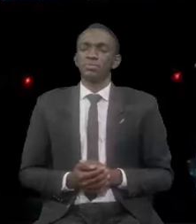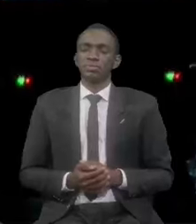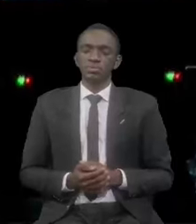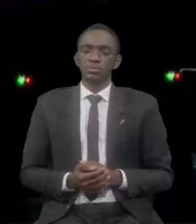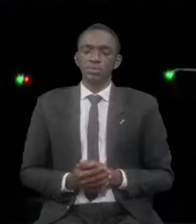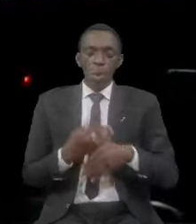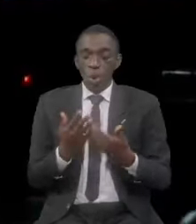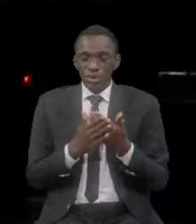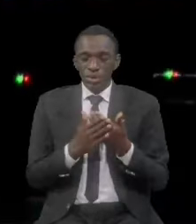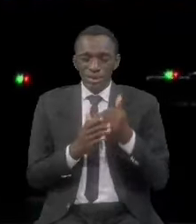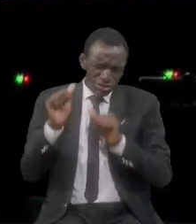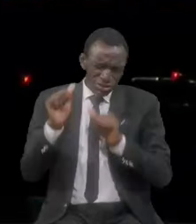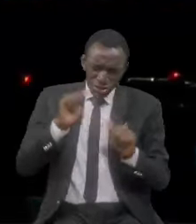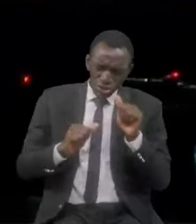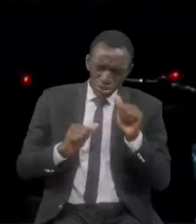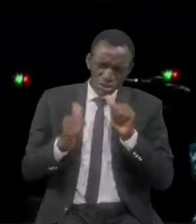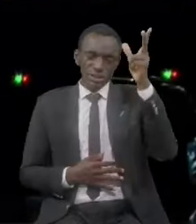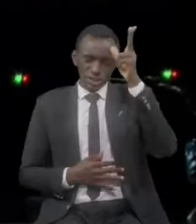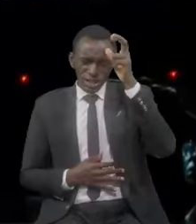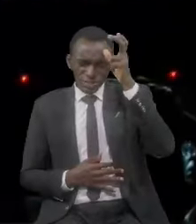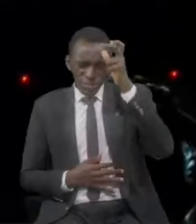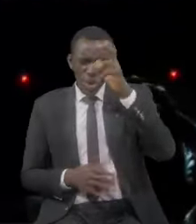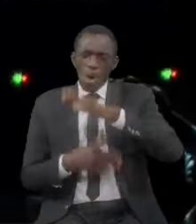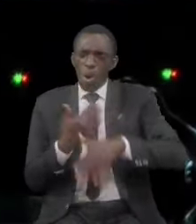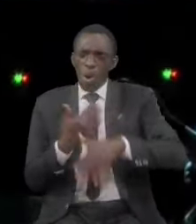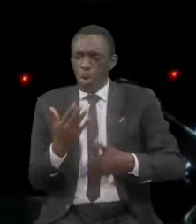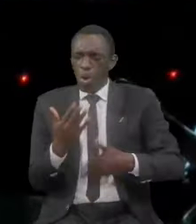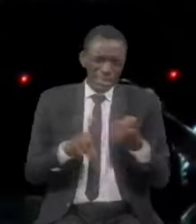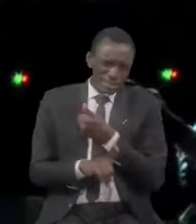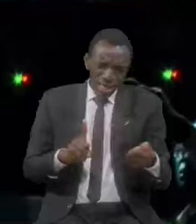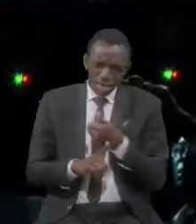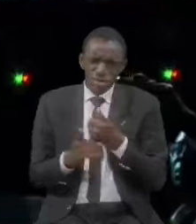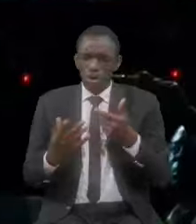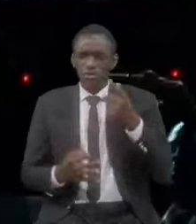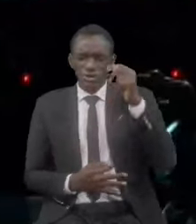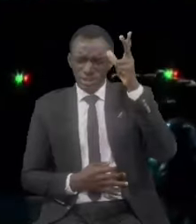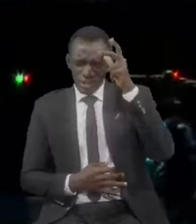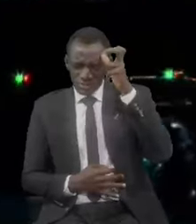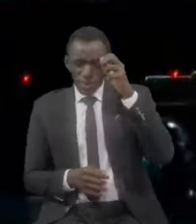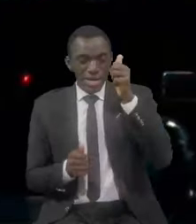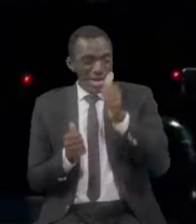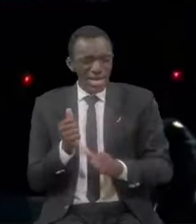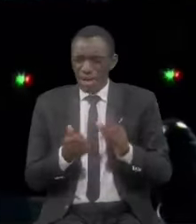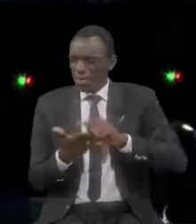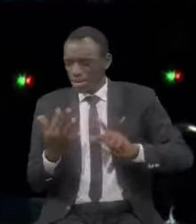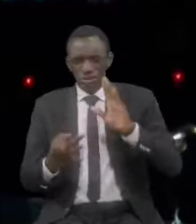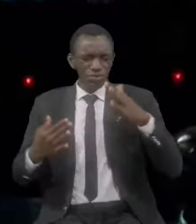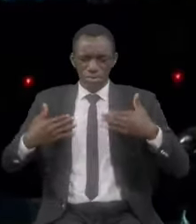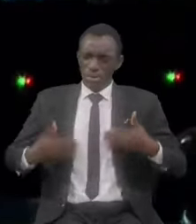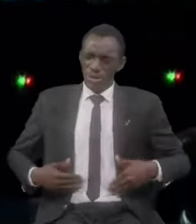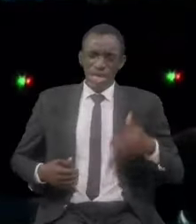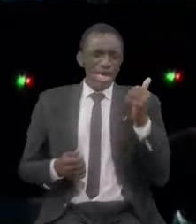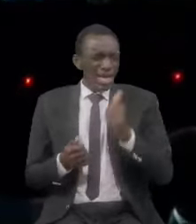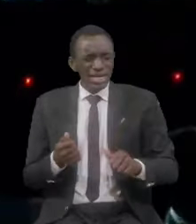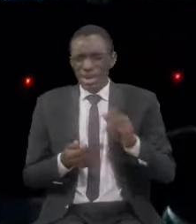Toutes les afflictions du diable, toutes les attaques du diable, toute partie de votre corps, toute partie dans